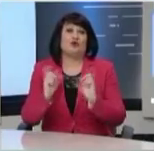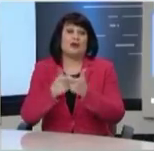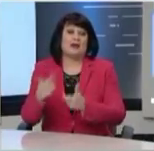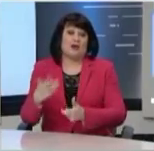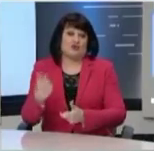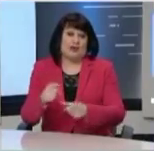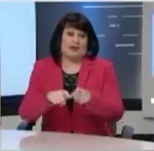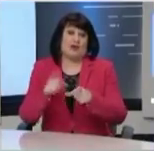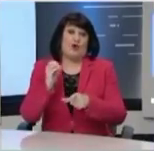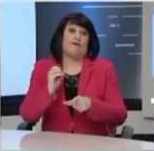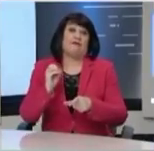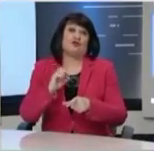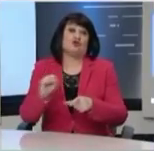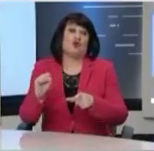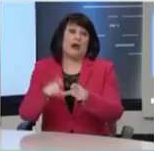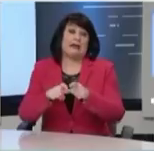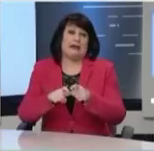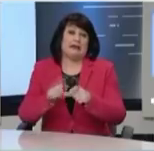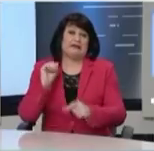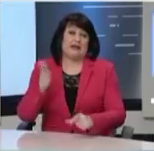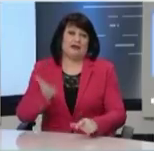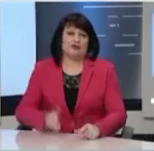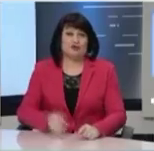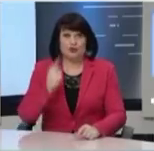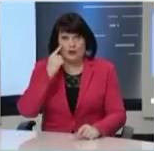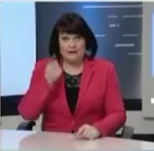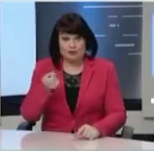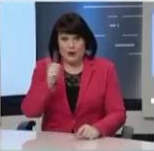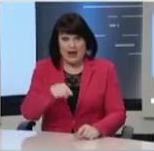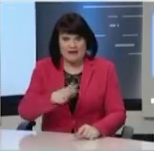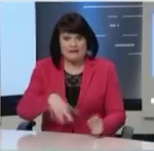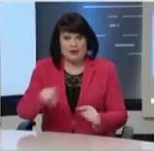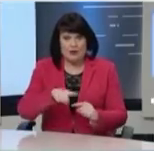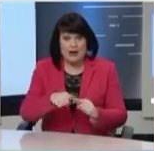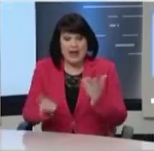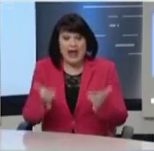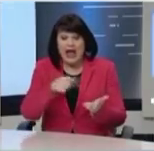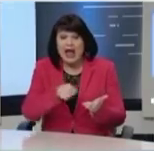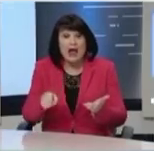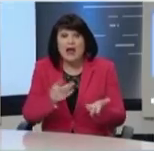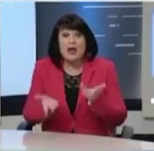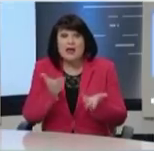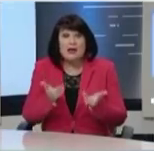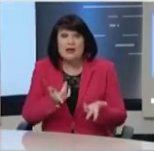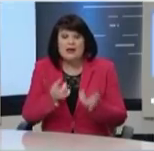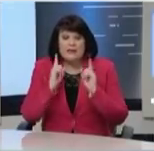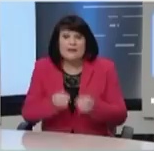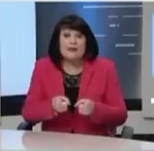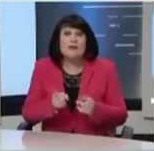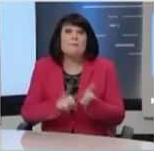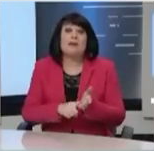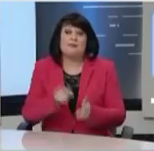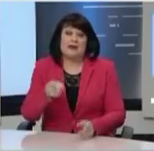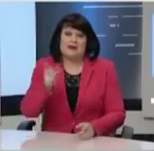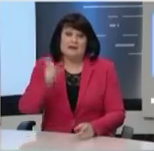οικογενειακή. Αυτά είναι τα διλήμματα που αφορούν το αύριο της χώρας και του ελληνικού λαού στα οποία θα κληθείτε να πάρετε θέση, θέλετε